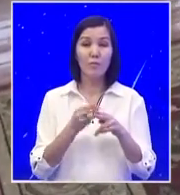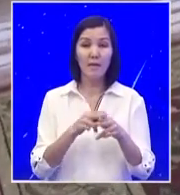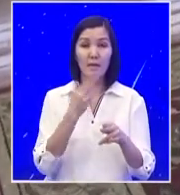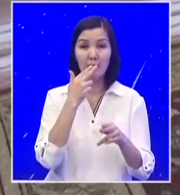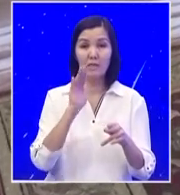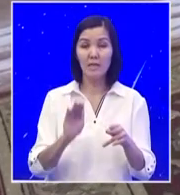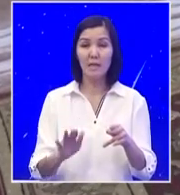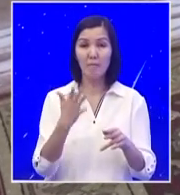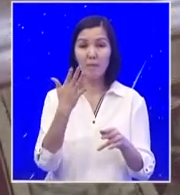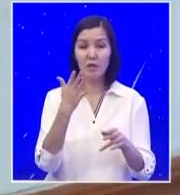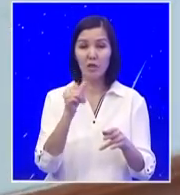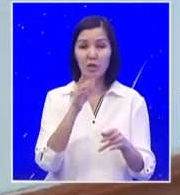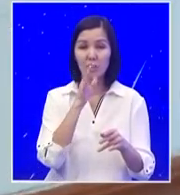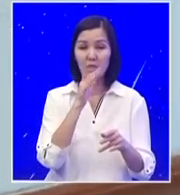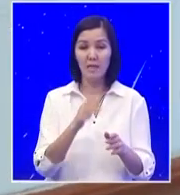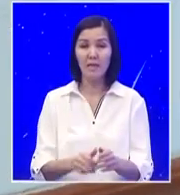гимнаст 5 жаста.